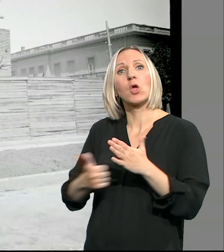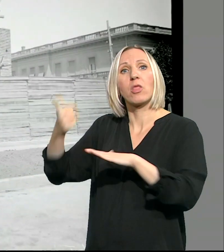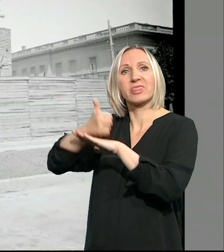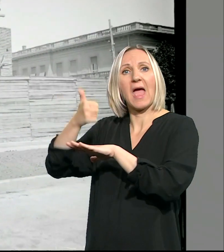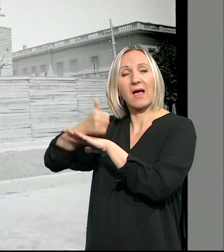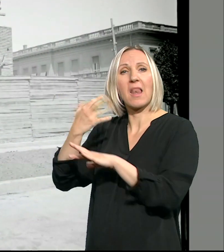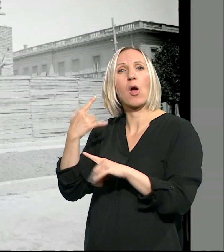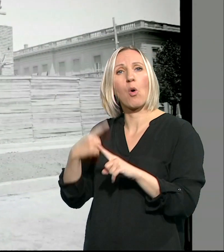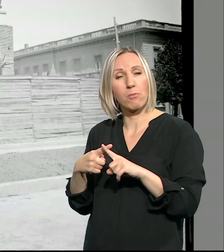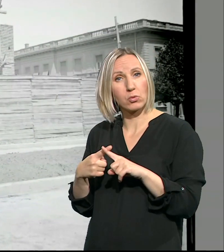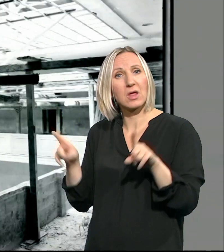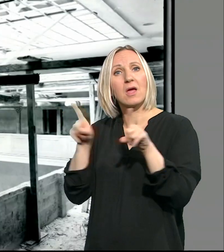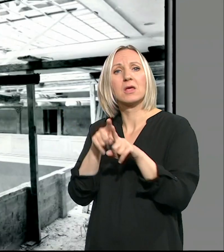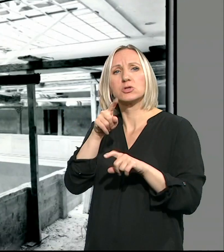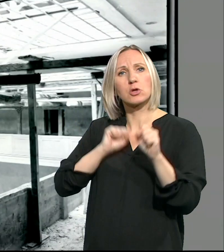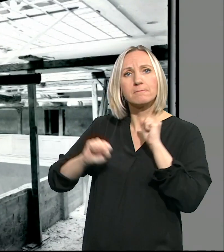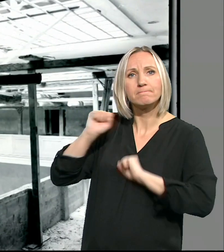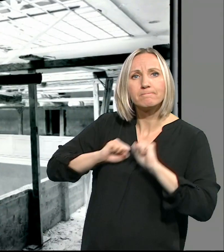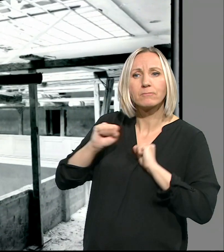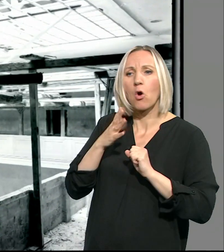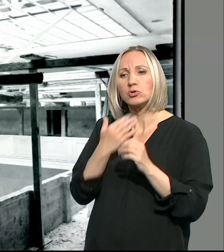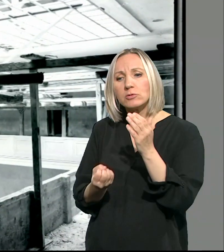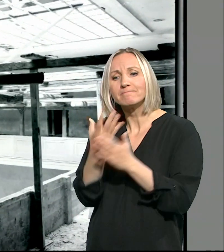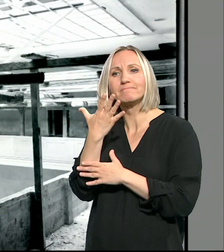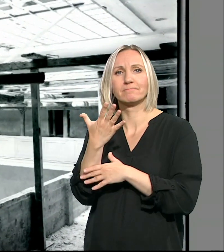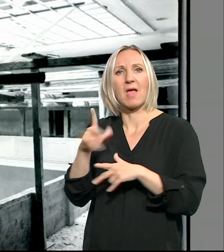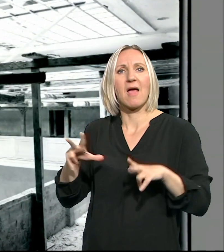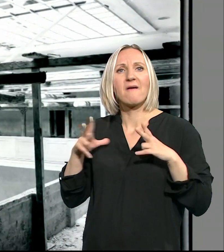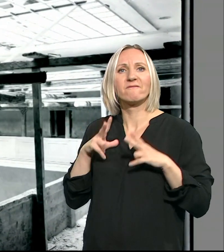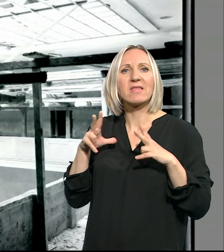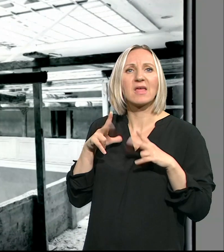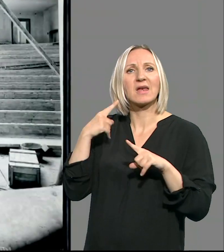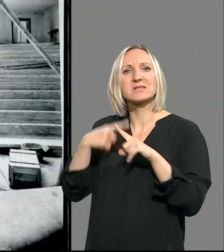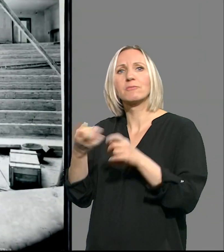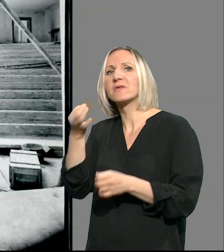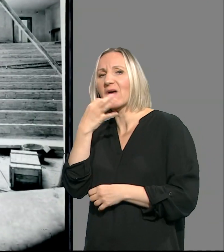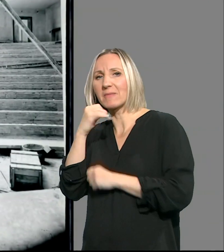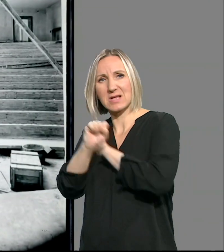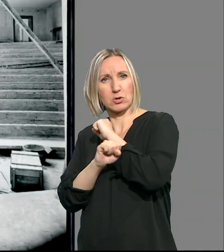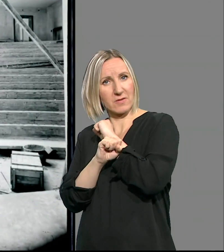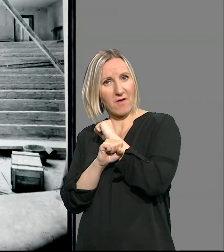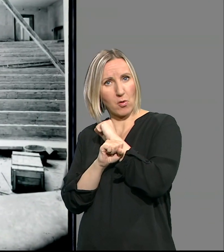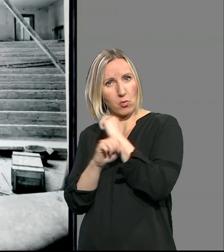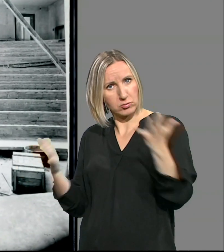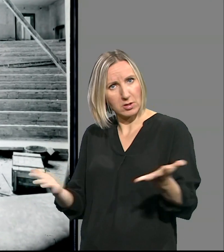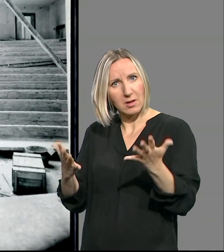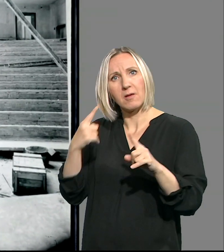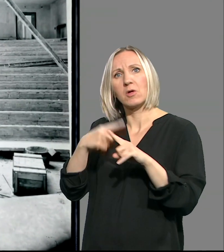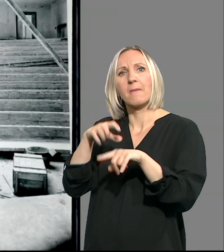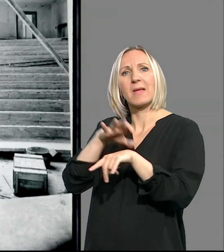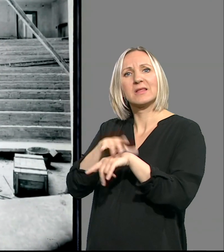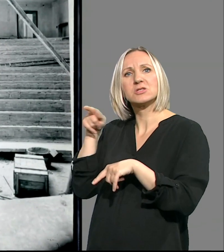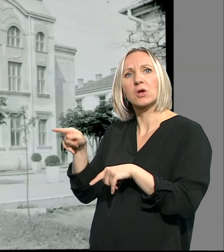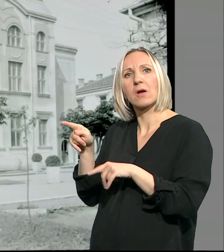više navrata, već se zalagao i za osnivanje veterinarskog i farmaceutskog fakulteta. A na medicini ustanovljava Institut